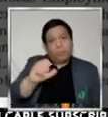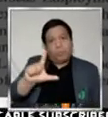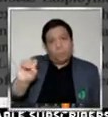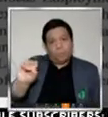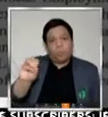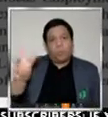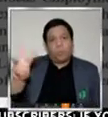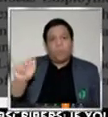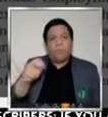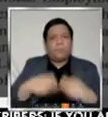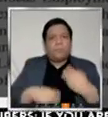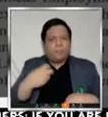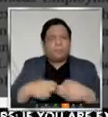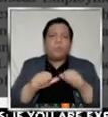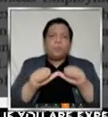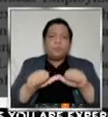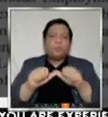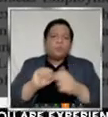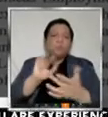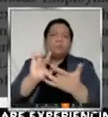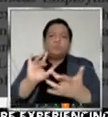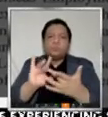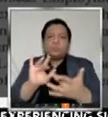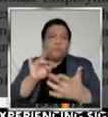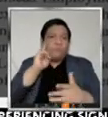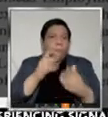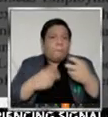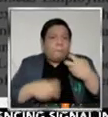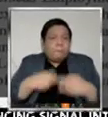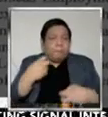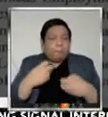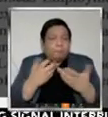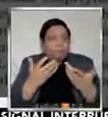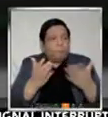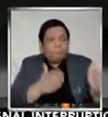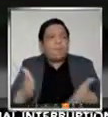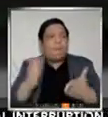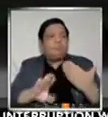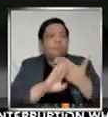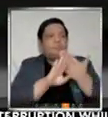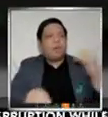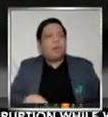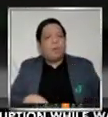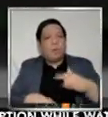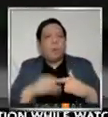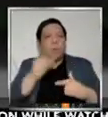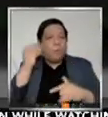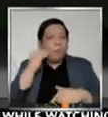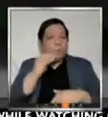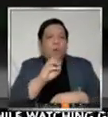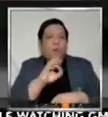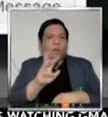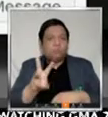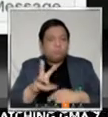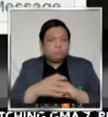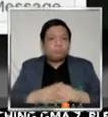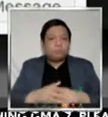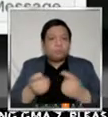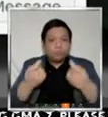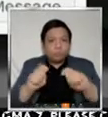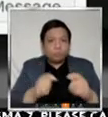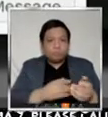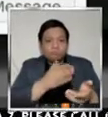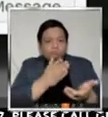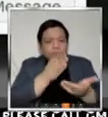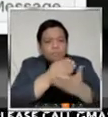problema. Patuloy silang nakikipag-ugnayan para sa planong repatriation ng mga OFW. Sinubukan namin kunan ng panig ang Arcad